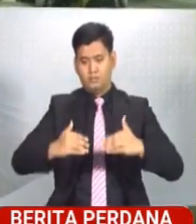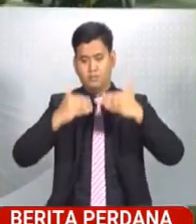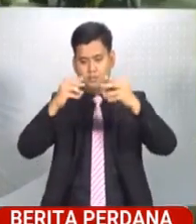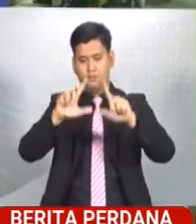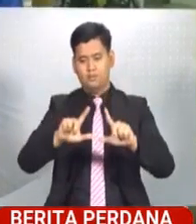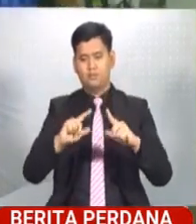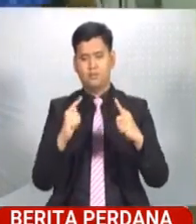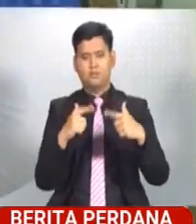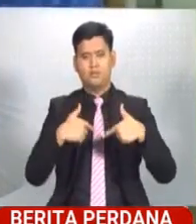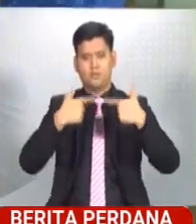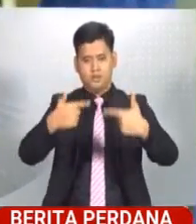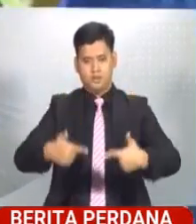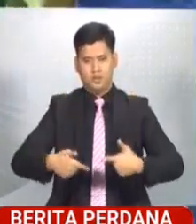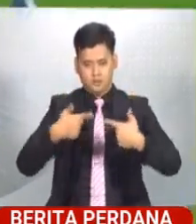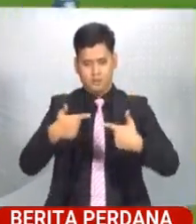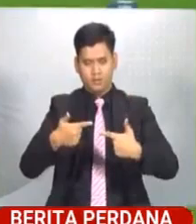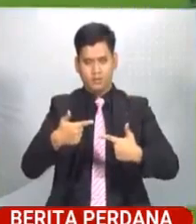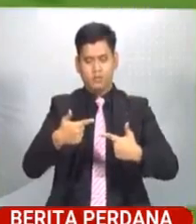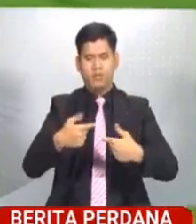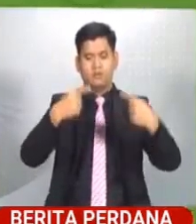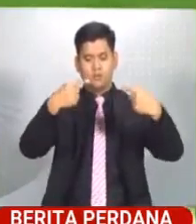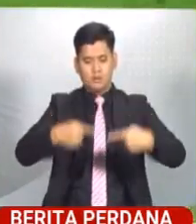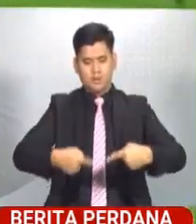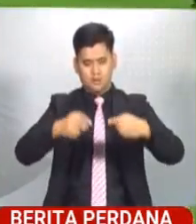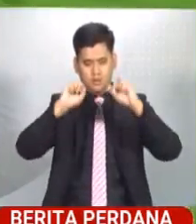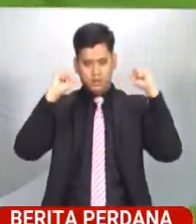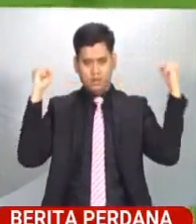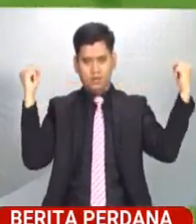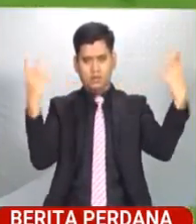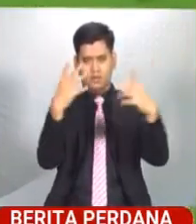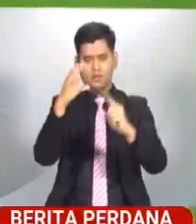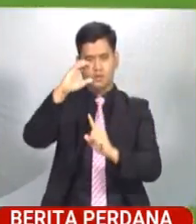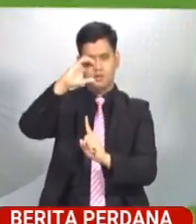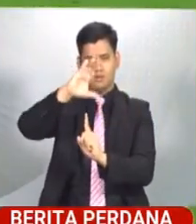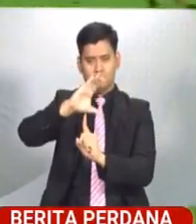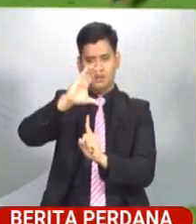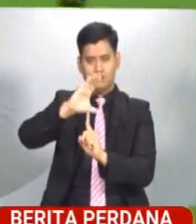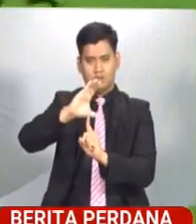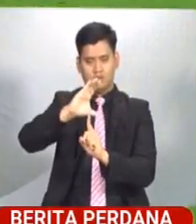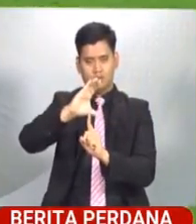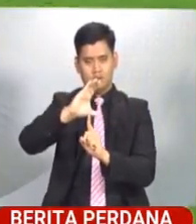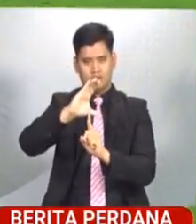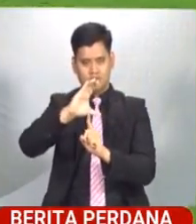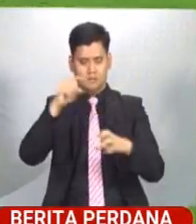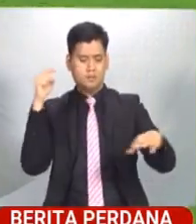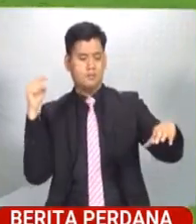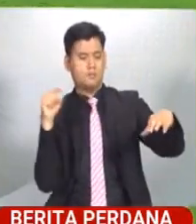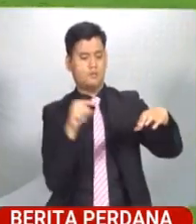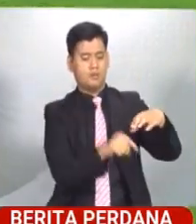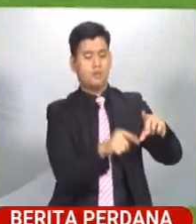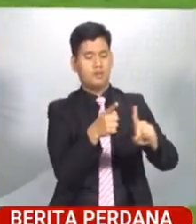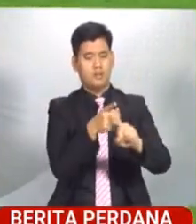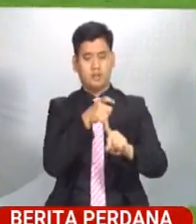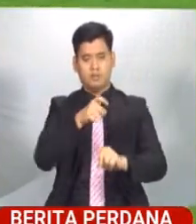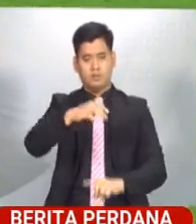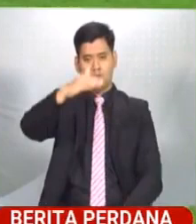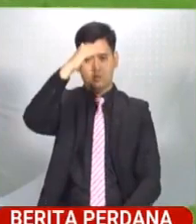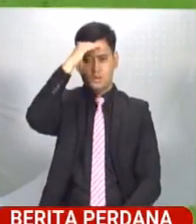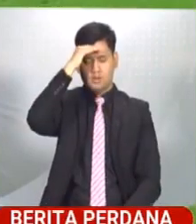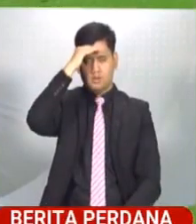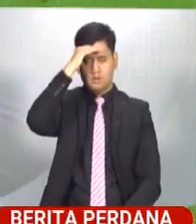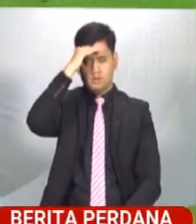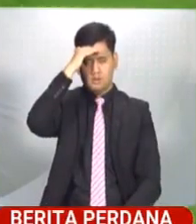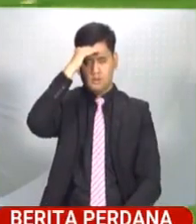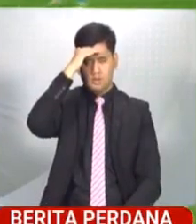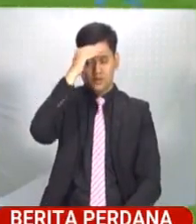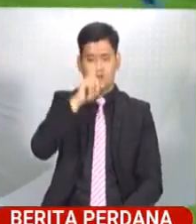Perlawanan berlangsung di Stadium Ceras menyaksikan JDT menguasai permainan seawal minit pertama dengan kerap melancarkan serangan berbahaya ke kubu